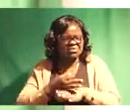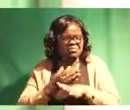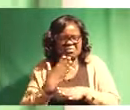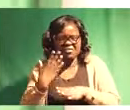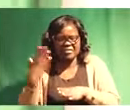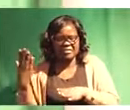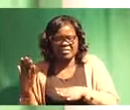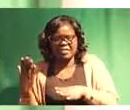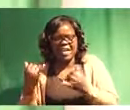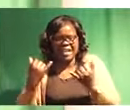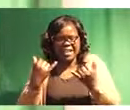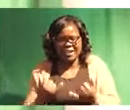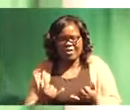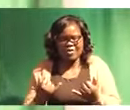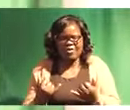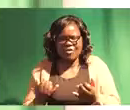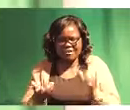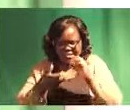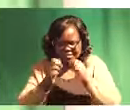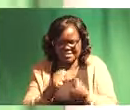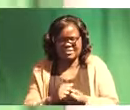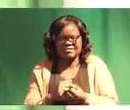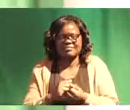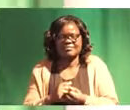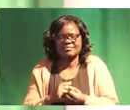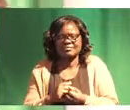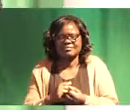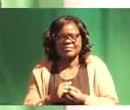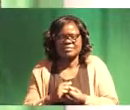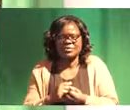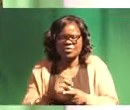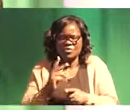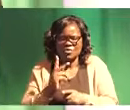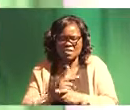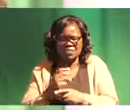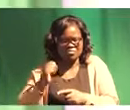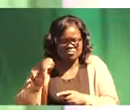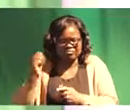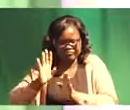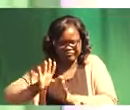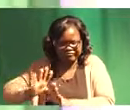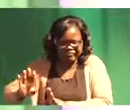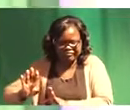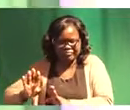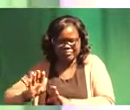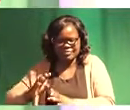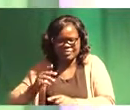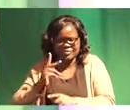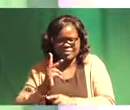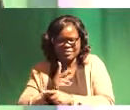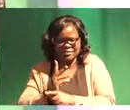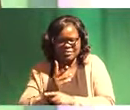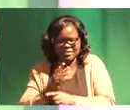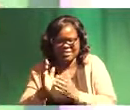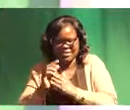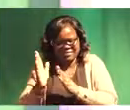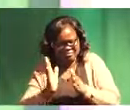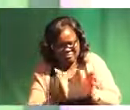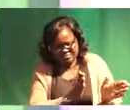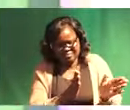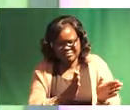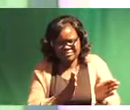mambo sasa imebadilika. Tuweke siasa kando, tuweke mambo ya viongozi